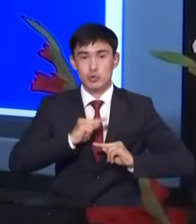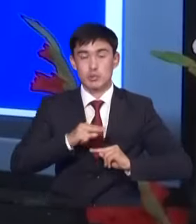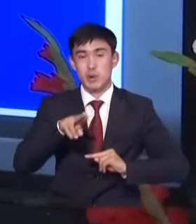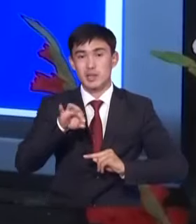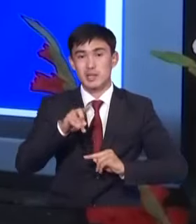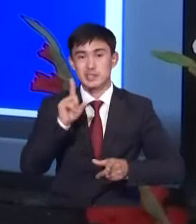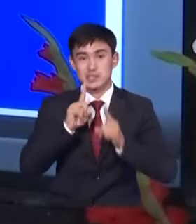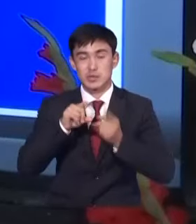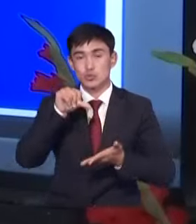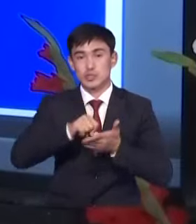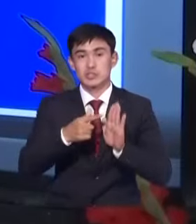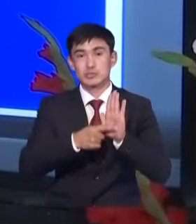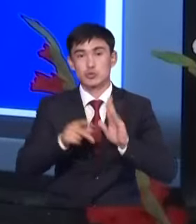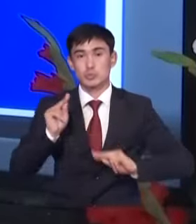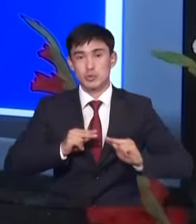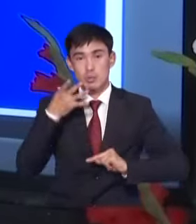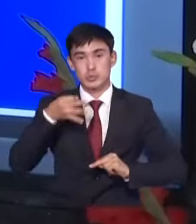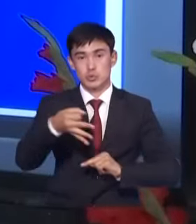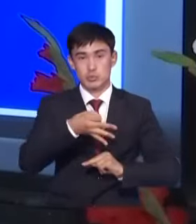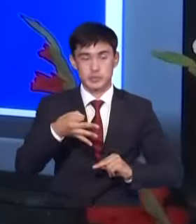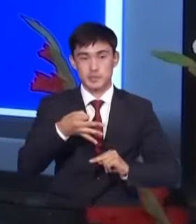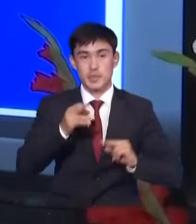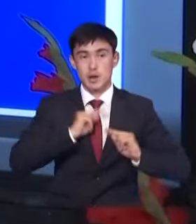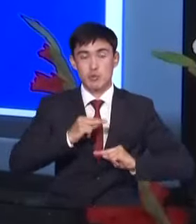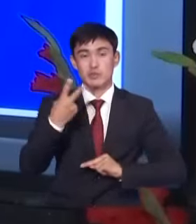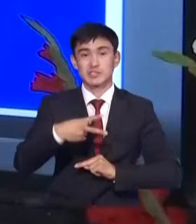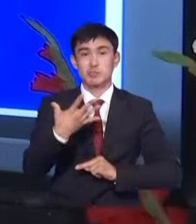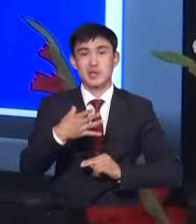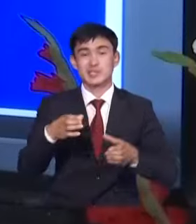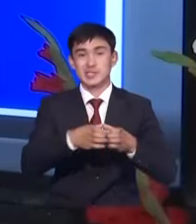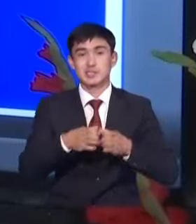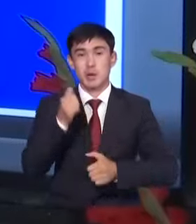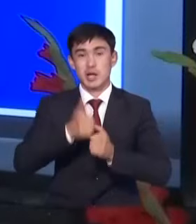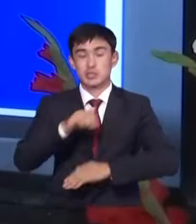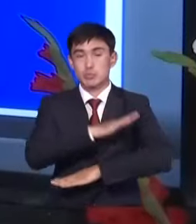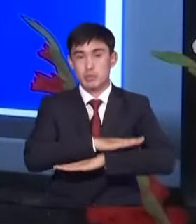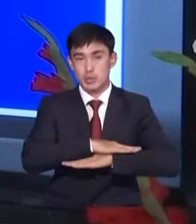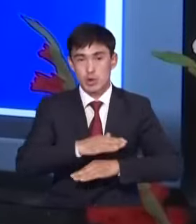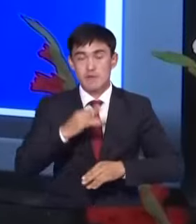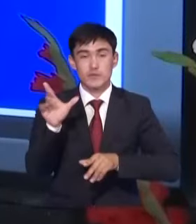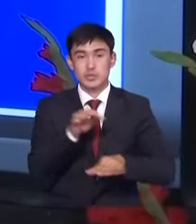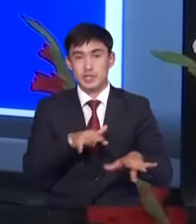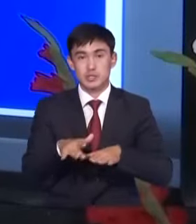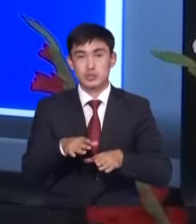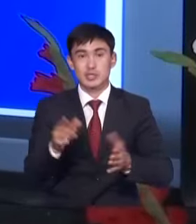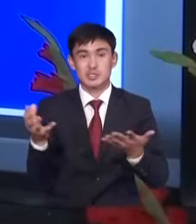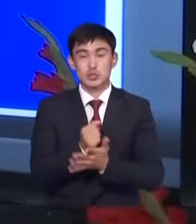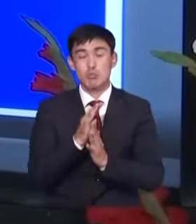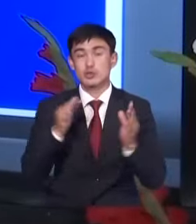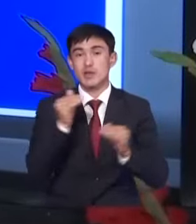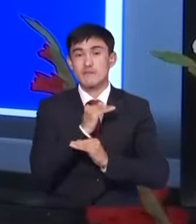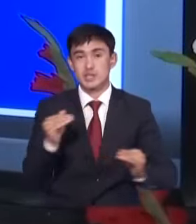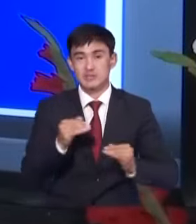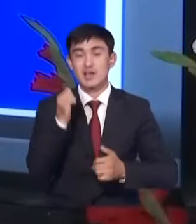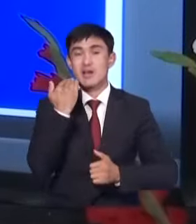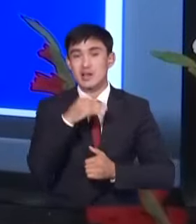сессии приняли участие 700 педагогов Алматинской области. Работают 25 секций по каждому предмету. Все это делается для достижения большей эффективности